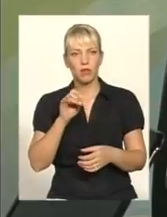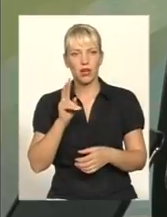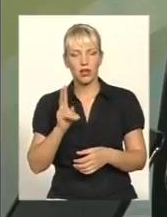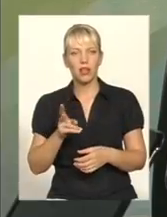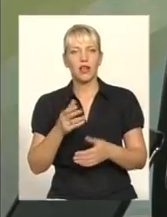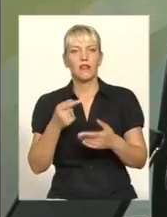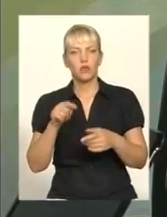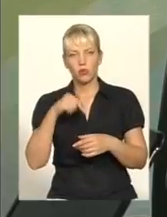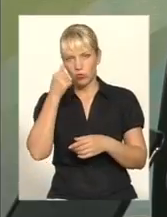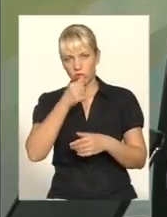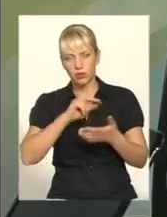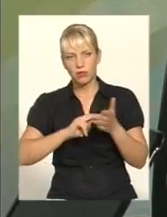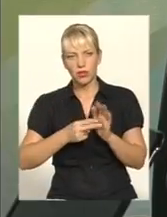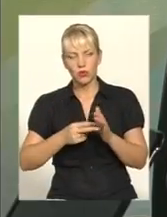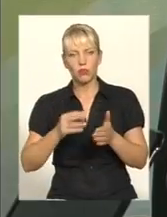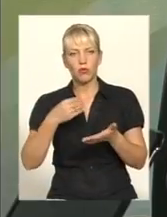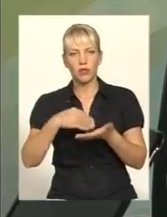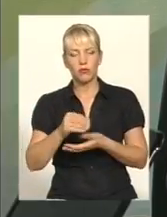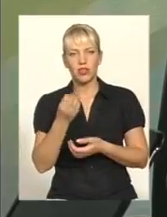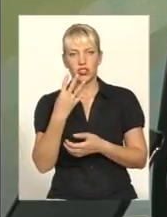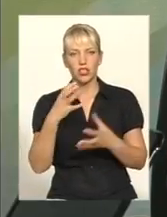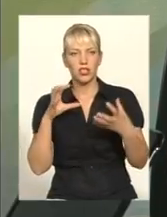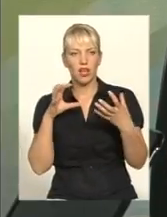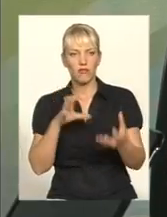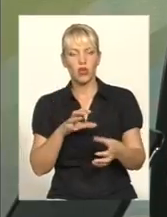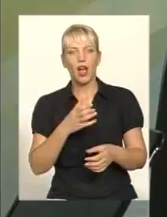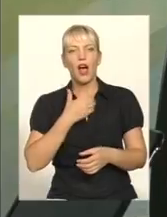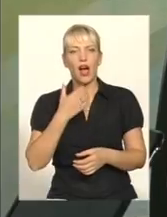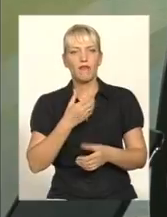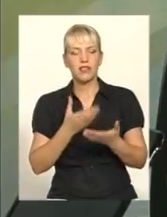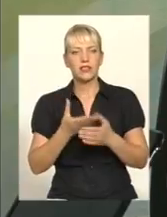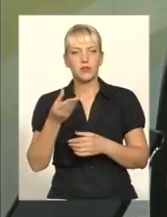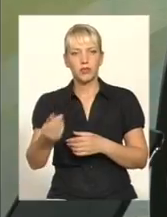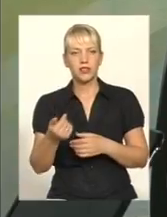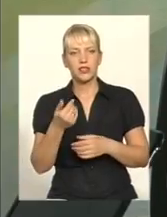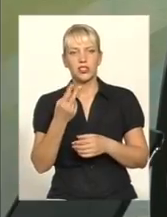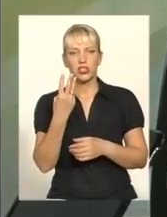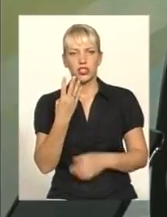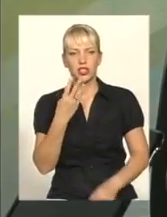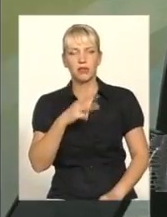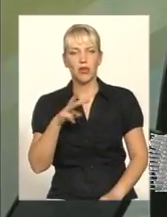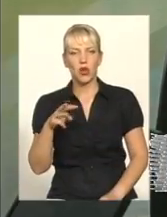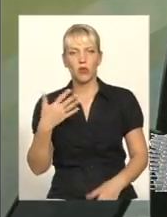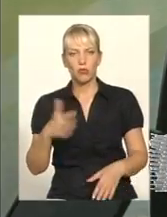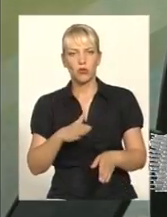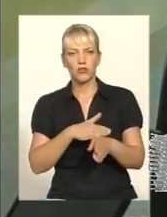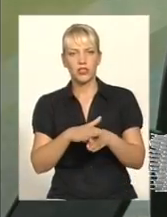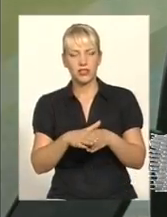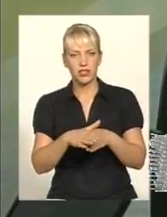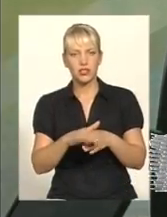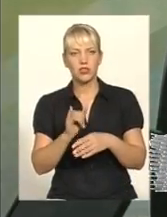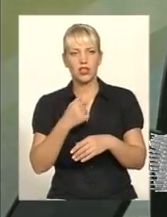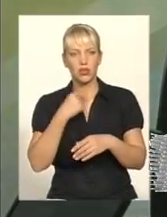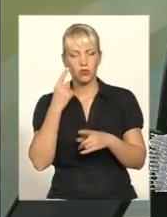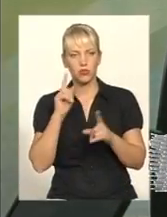плануємо придбати 14 автобусів, вже авансовий платіж там близько 4 мільйонів гривень було здійснено. Я думаю,